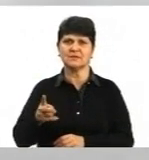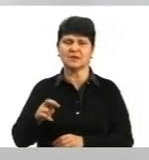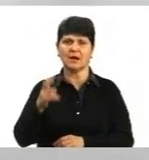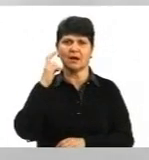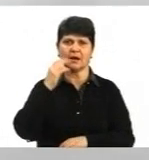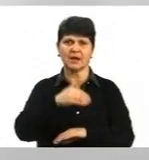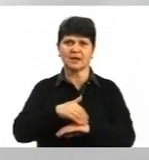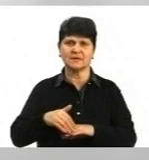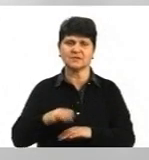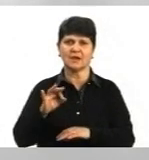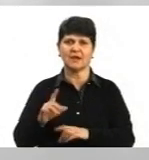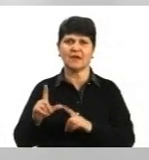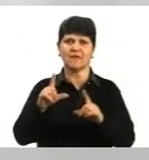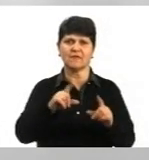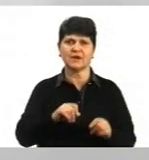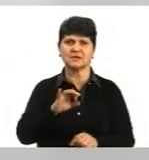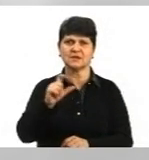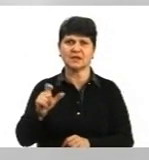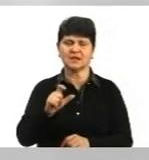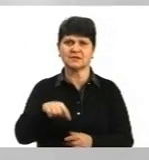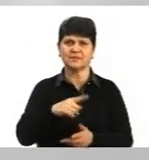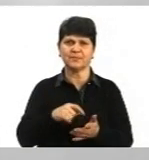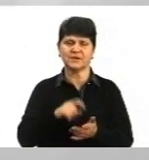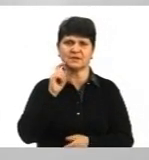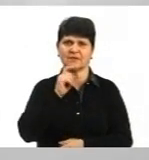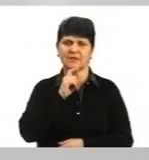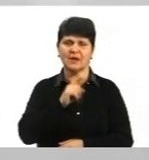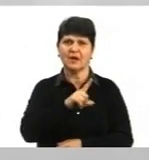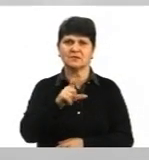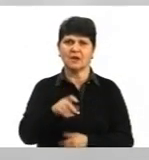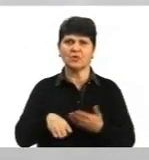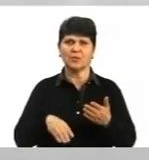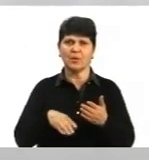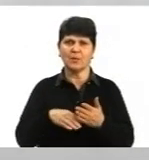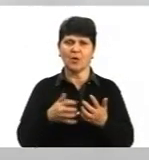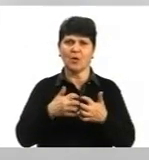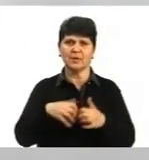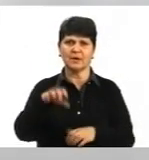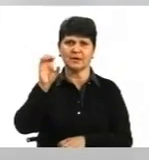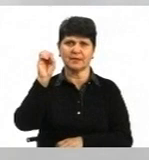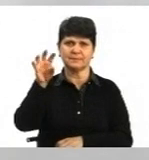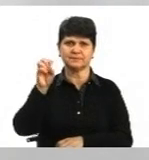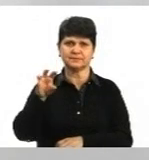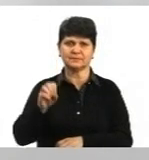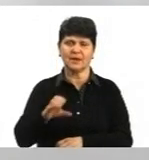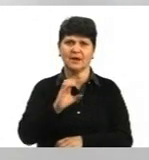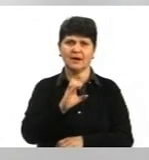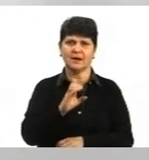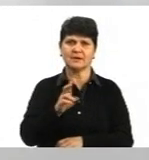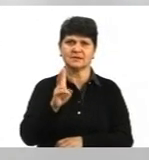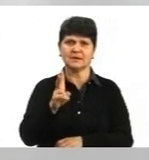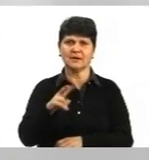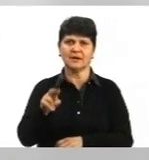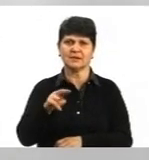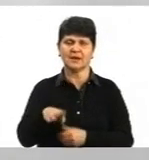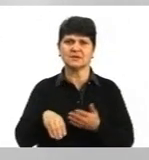ефективно управляти транспортними потоками за допомогою світлофорного обладнання. АСКДР покращить рівень безпеки на дорогах, допоможе усувати затори,